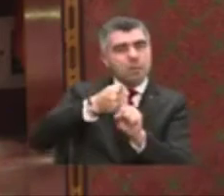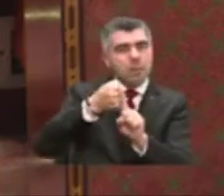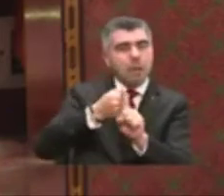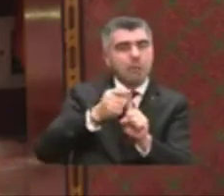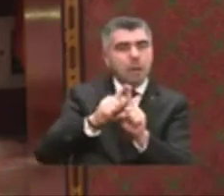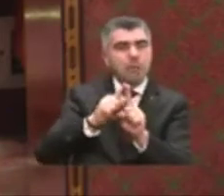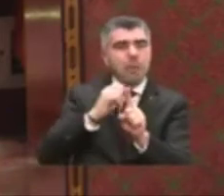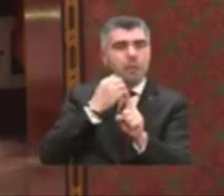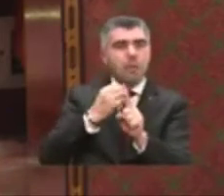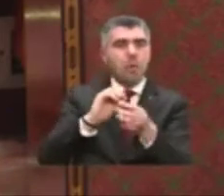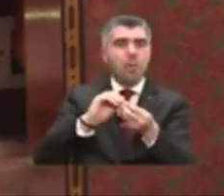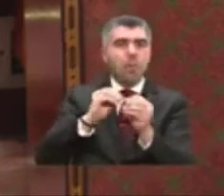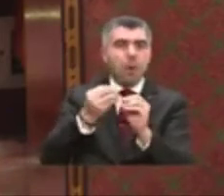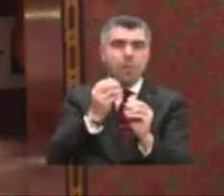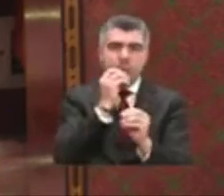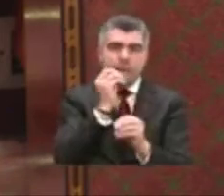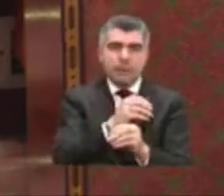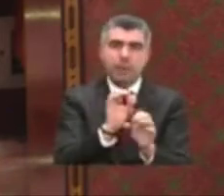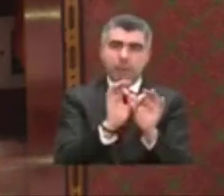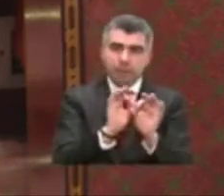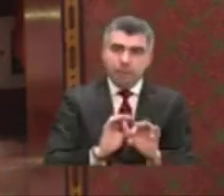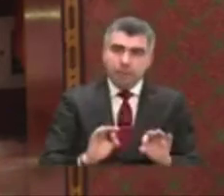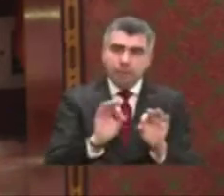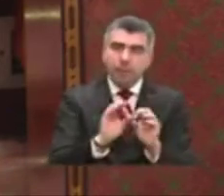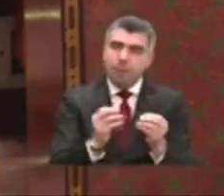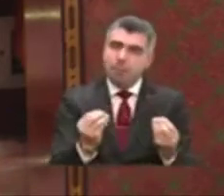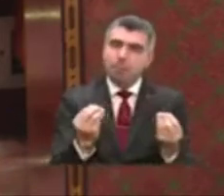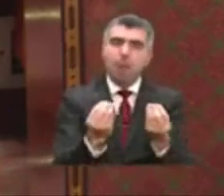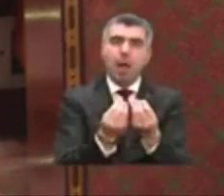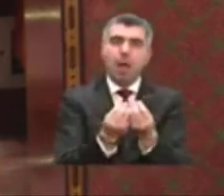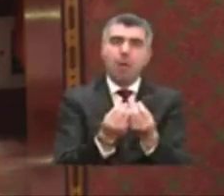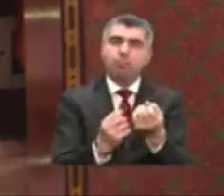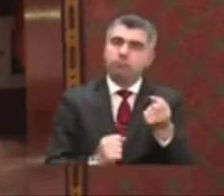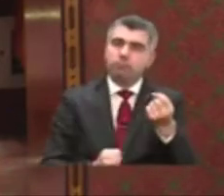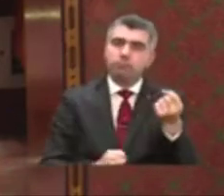تجاوز إشكالية التلوث. وفي هذا الإطار فدارت